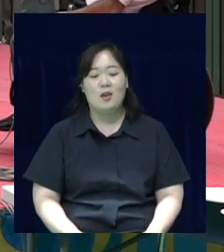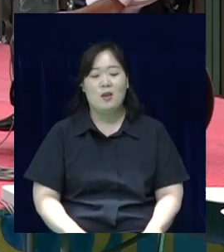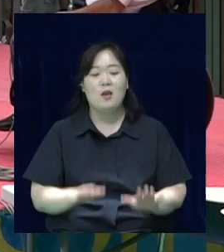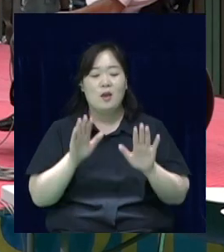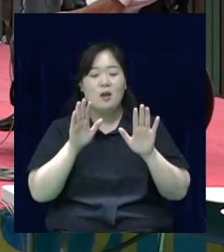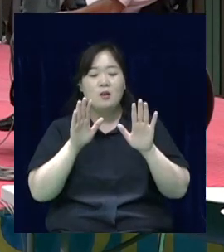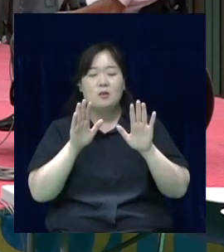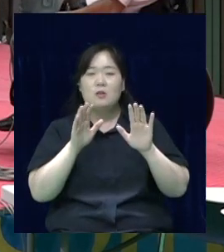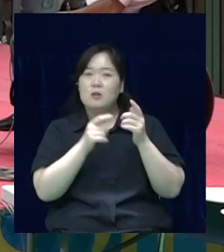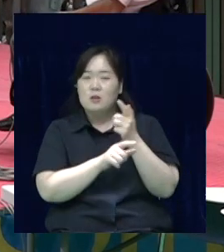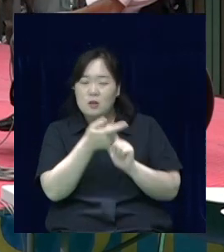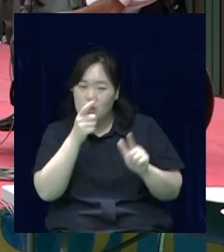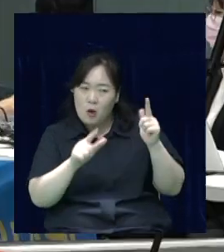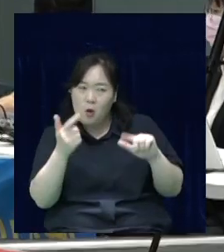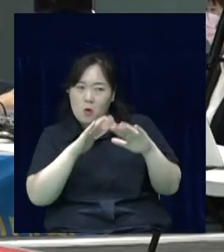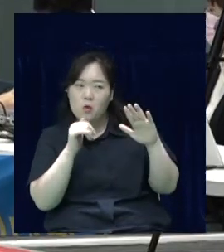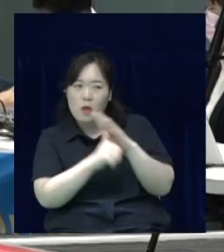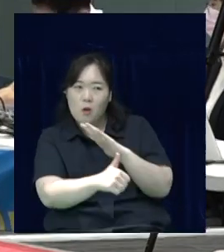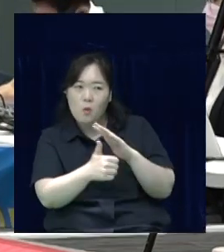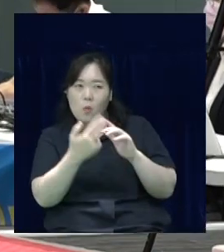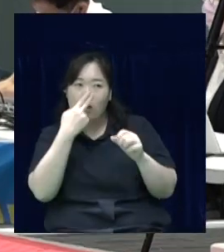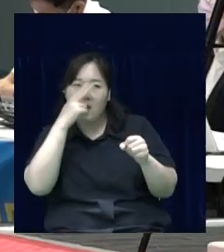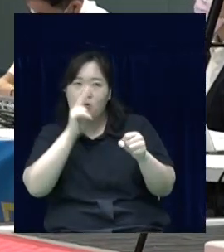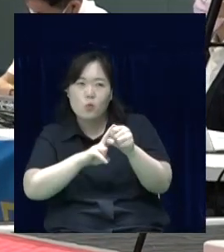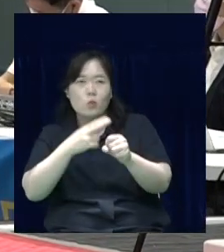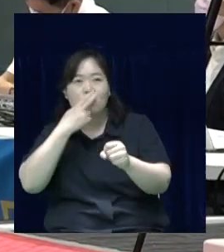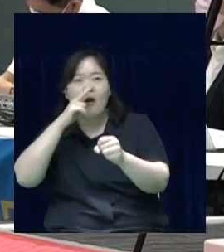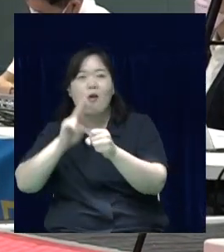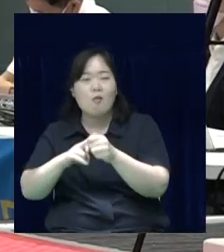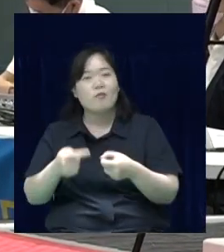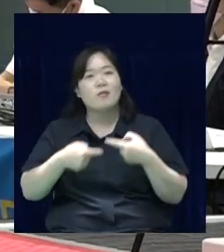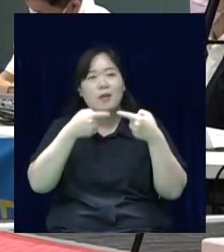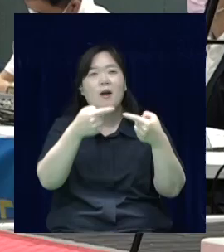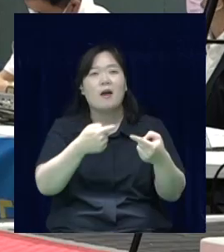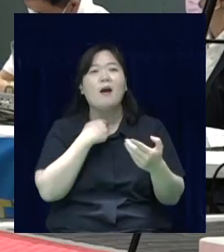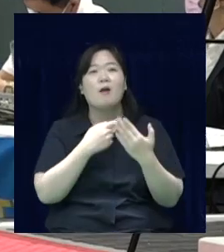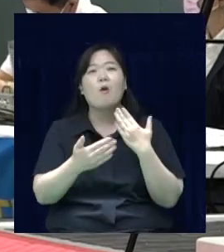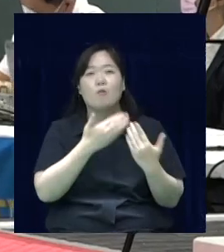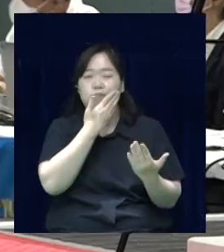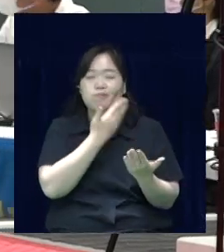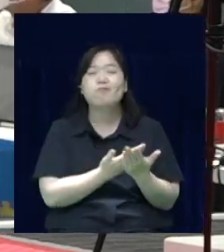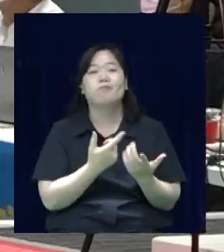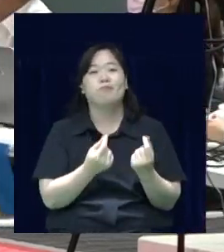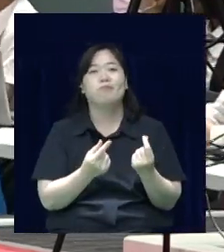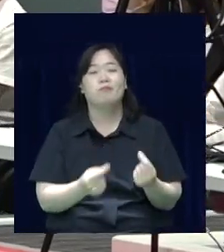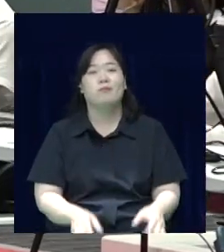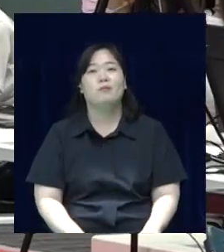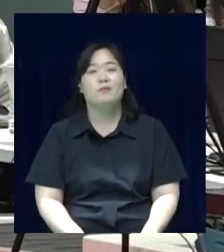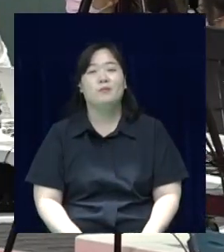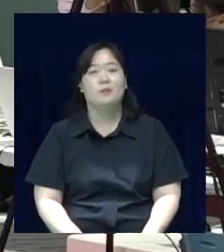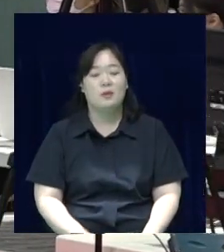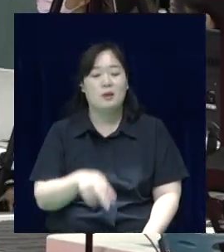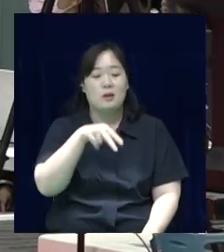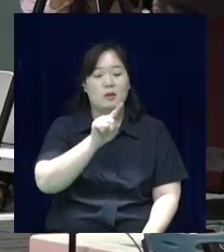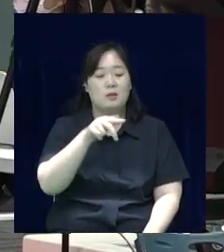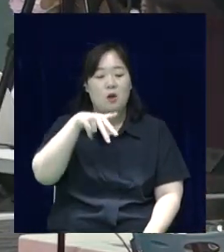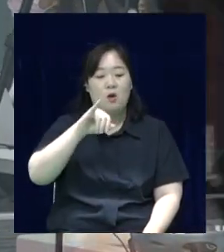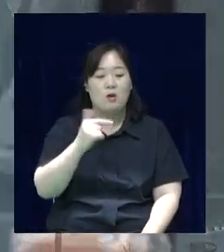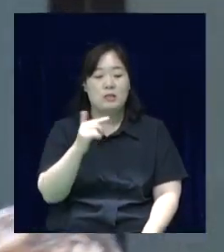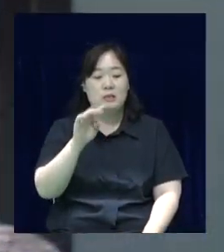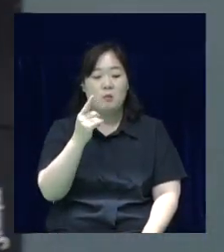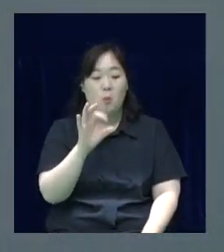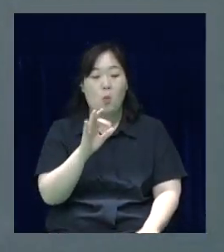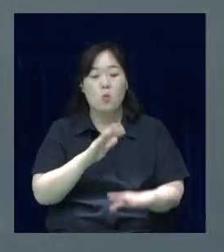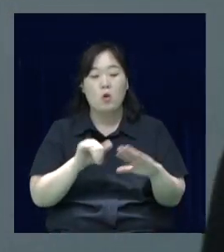대회들을 이 어린 선수들이 거쳐가야 될 것 같습니다. 맞습니다. 자, 그리고 서진공 선수죠. 이제 네, 서진공 네.